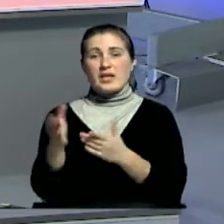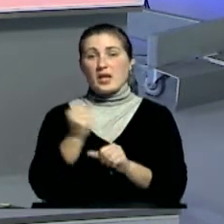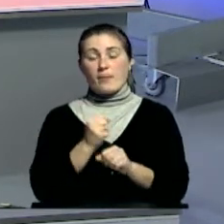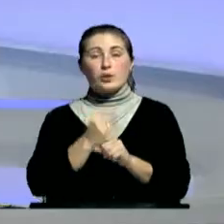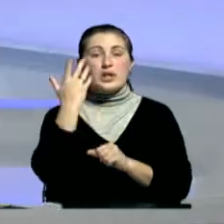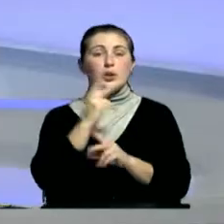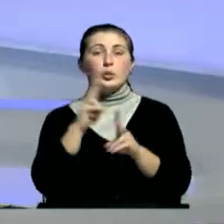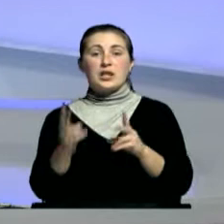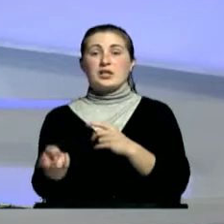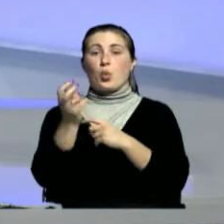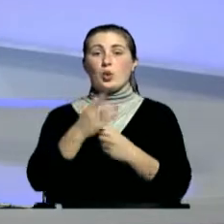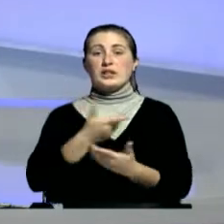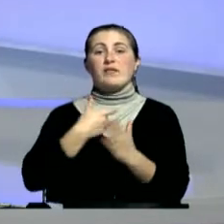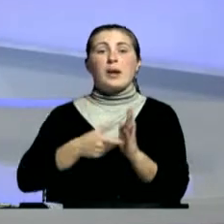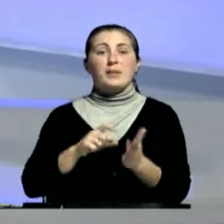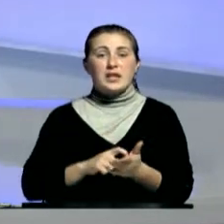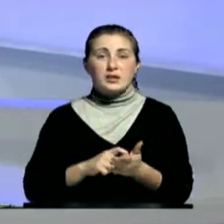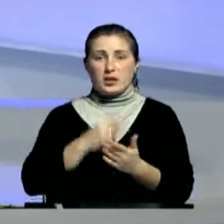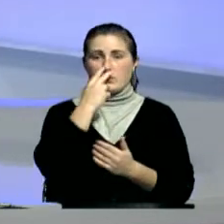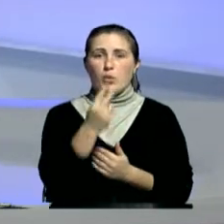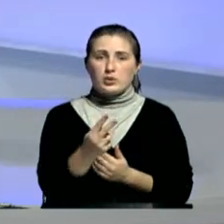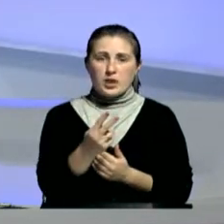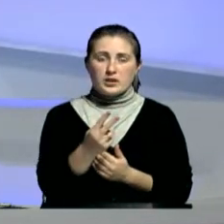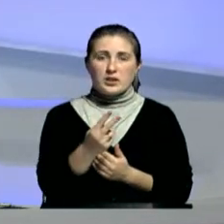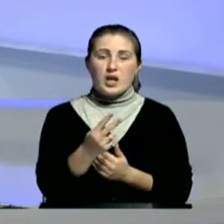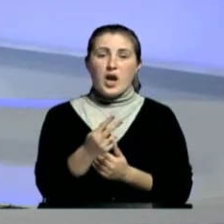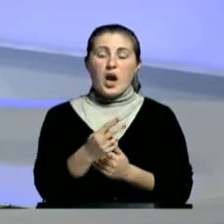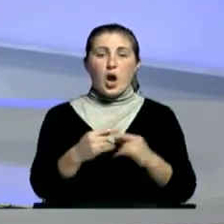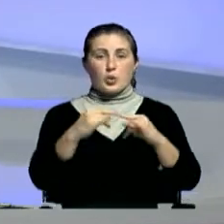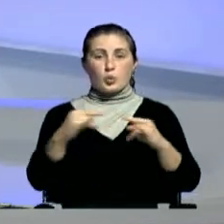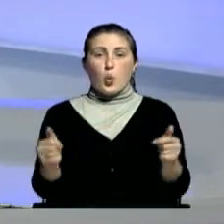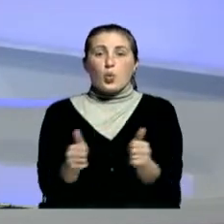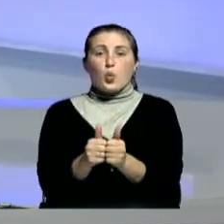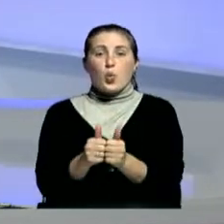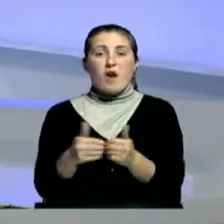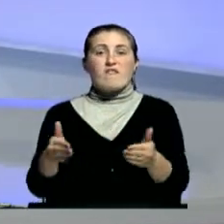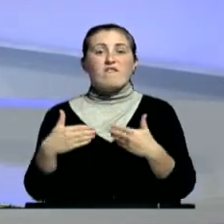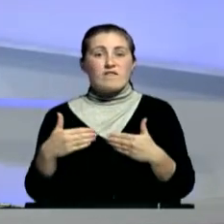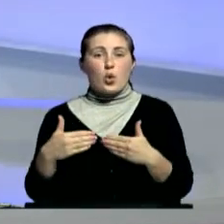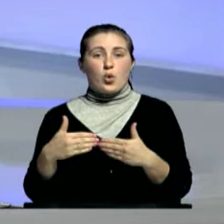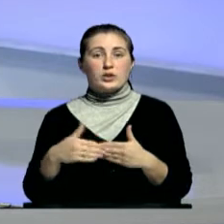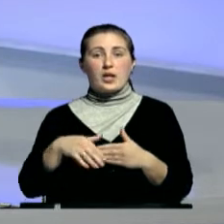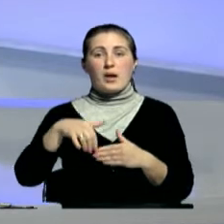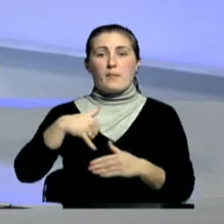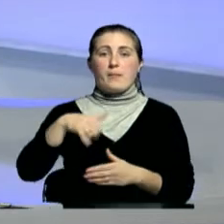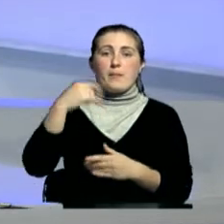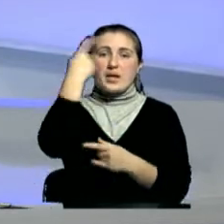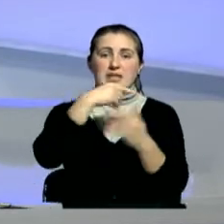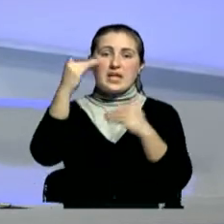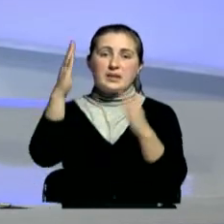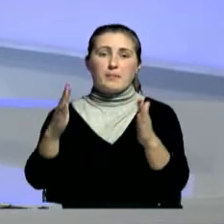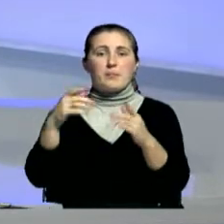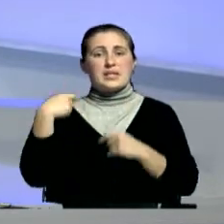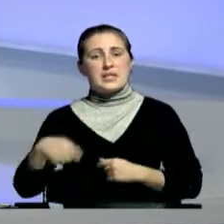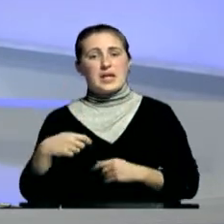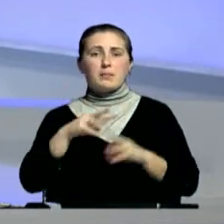когда кто-то заходит к нам в кабинет, смотрит вот первый стол у входа, портрет президента, портрет